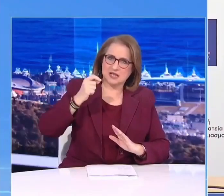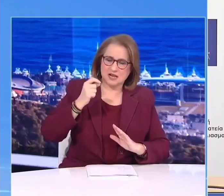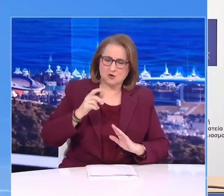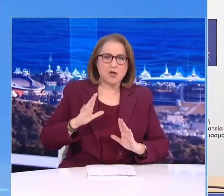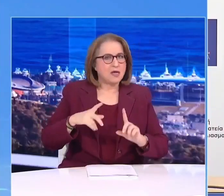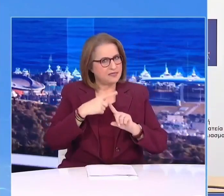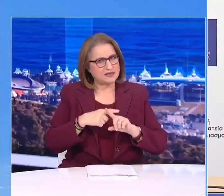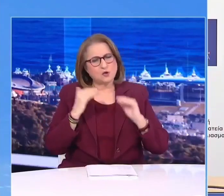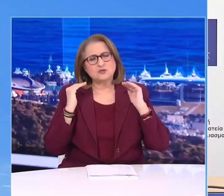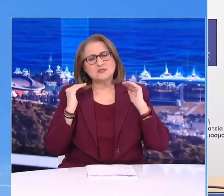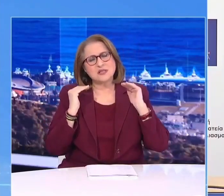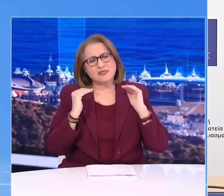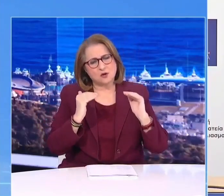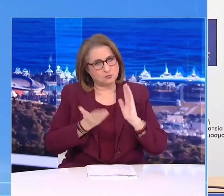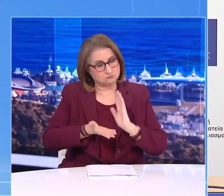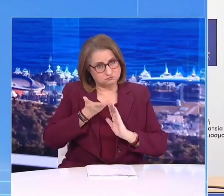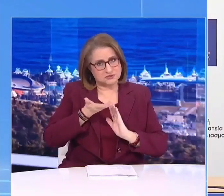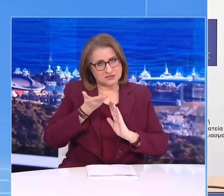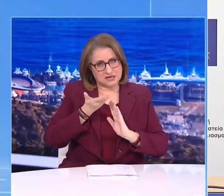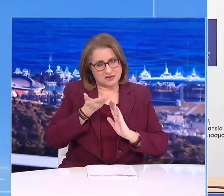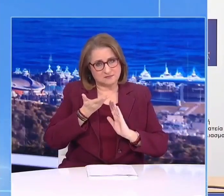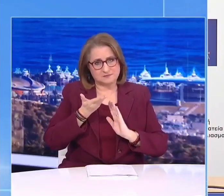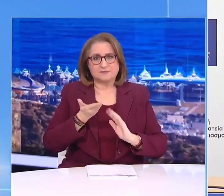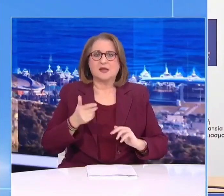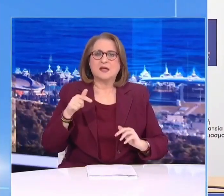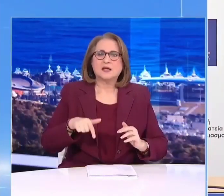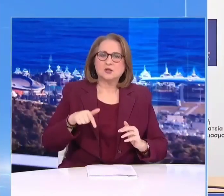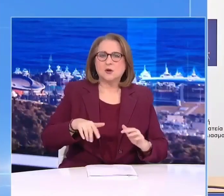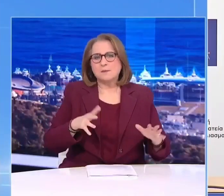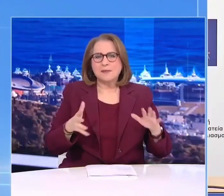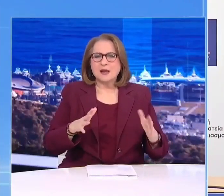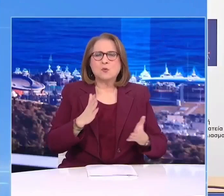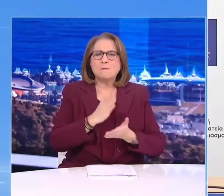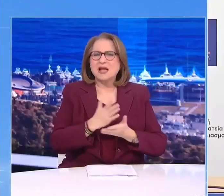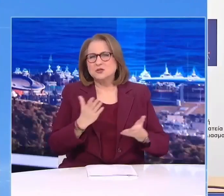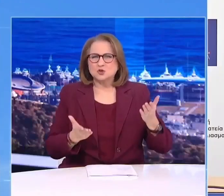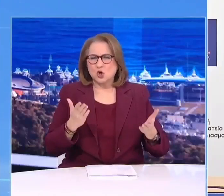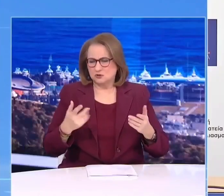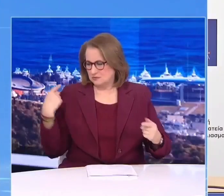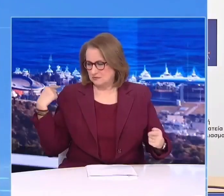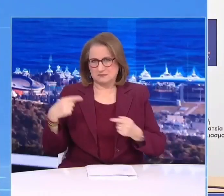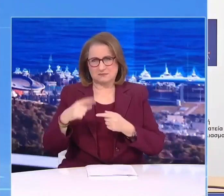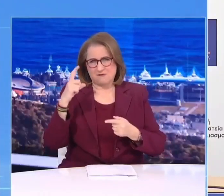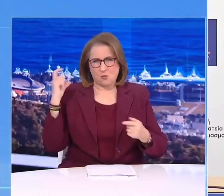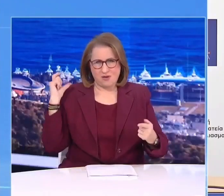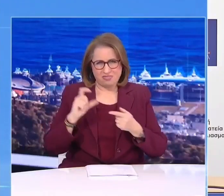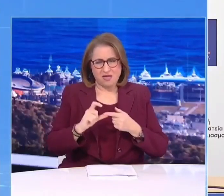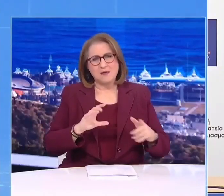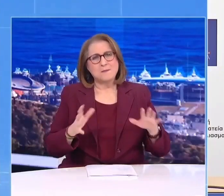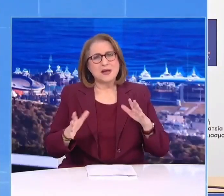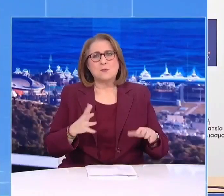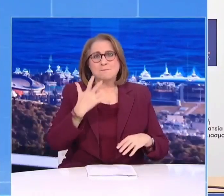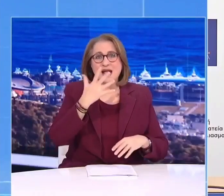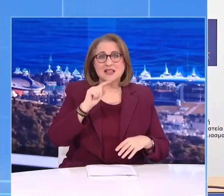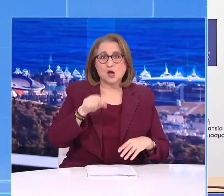σταθερή σε ψηλά επίπεδα και έτσι το μέσος όρος θετικότητας για το τελευταίο 7 μέρες είναι στο 5,9